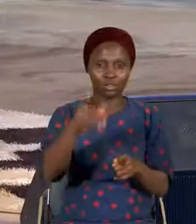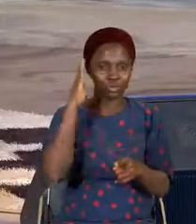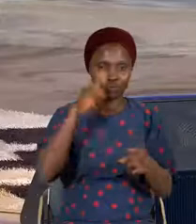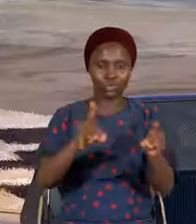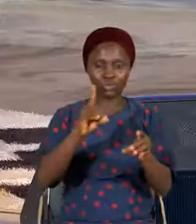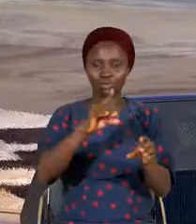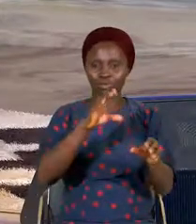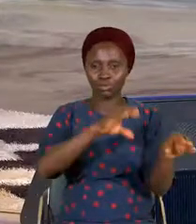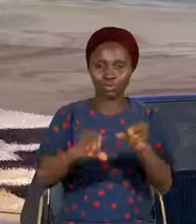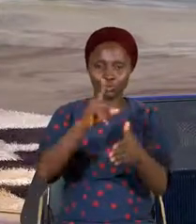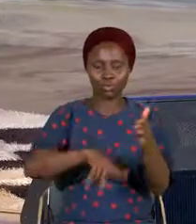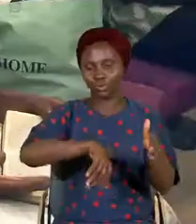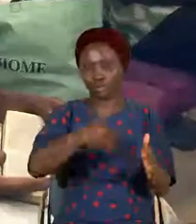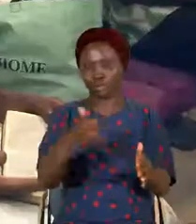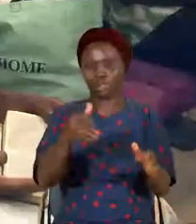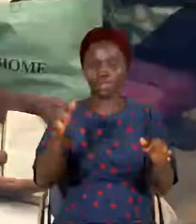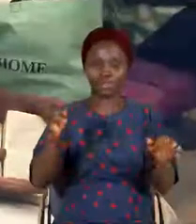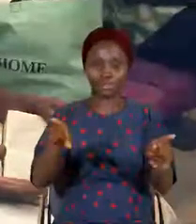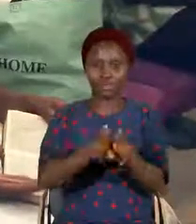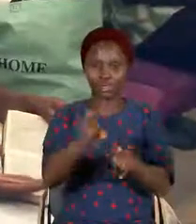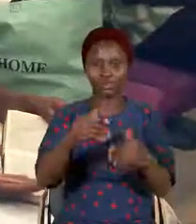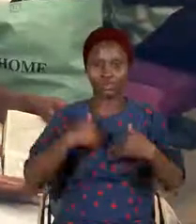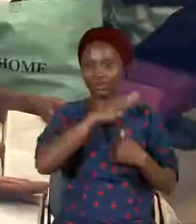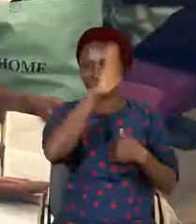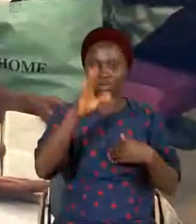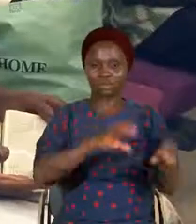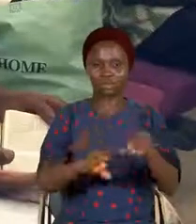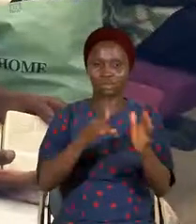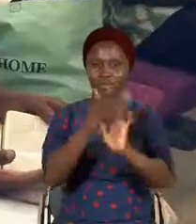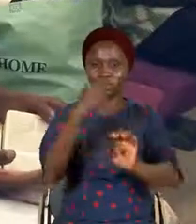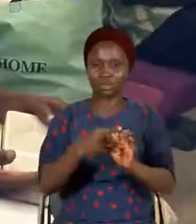faire des choses comme plus que d'autres n'ont jamais fait.